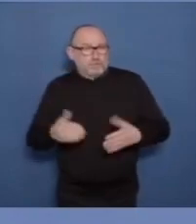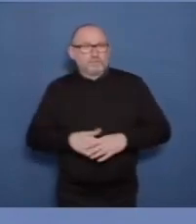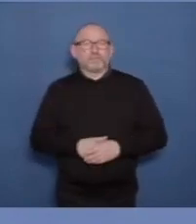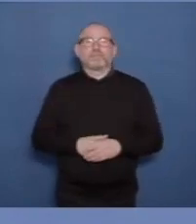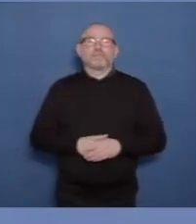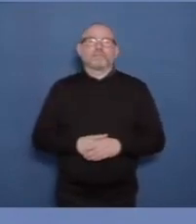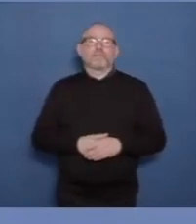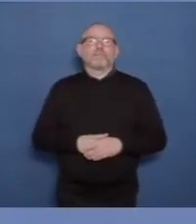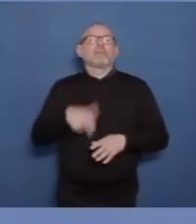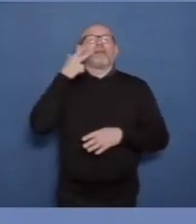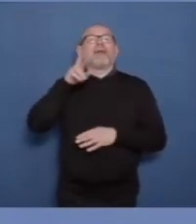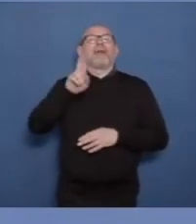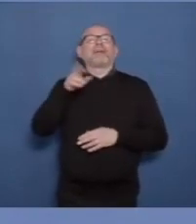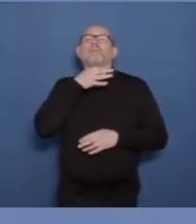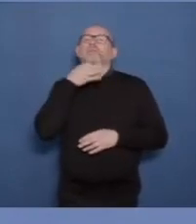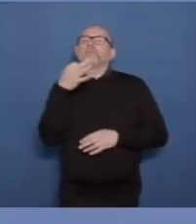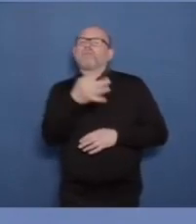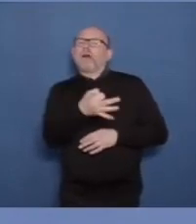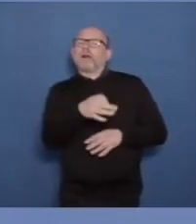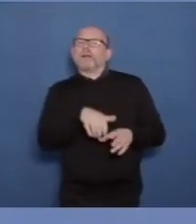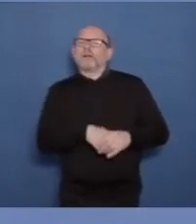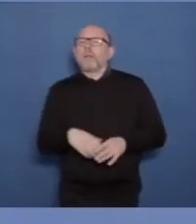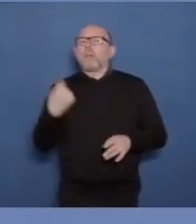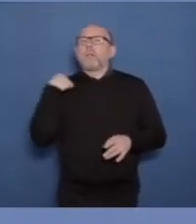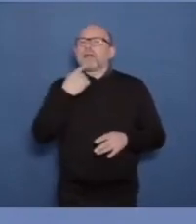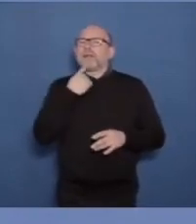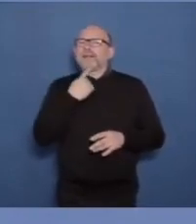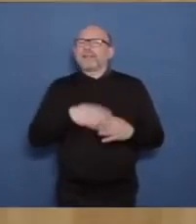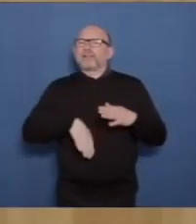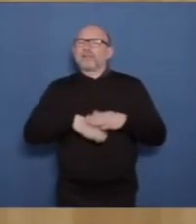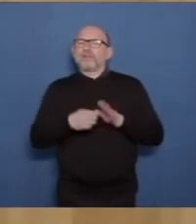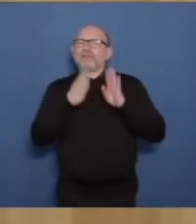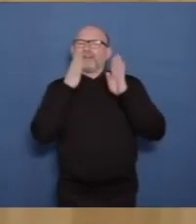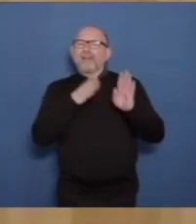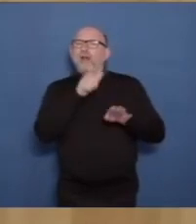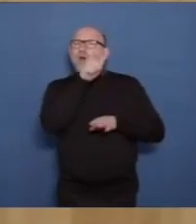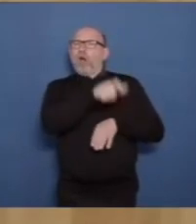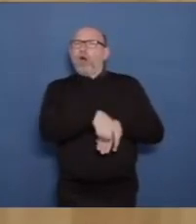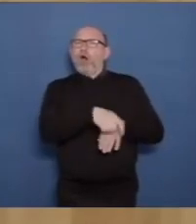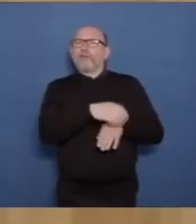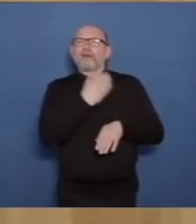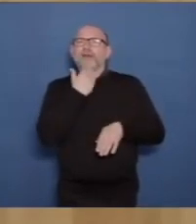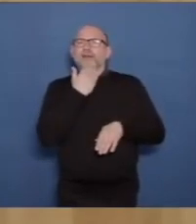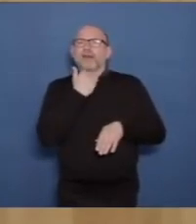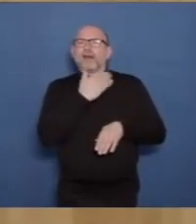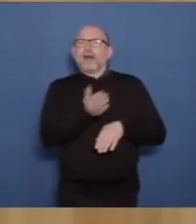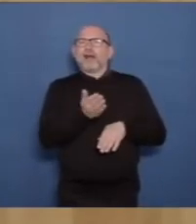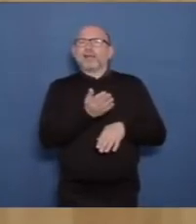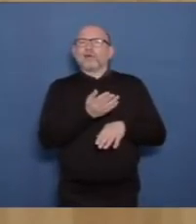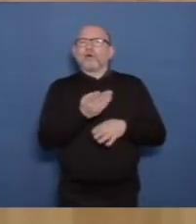noch mal die Nachfrage. Sie haben eben gesagt, dass Sie darauf vertrauen, dass Israel die Verhältnismäßigkeit